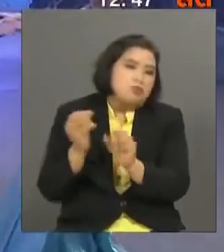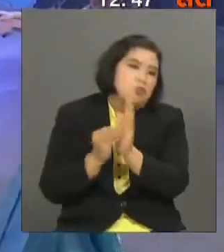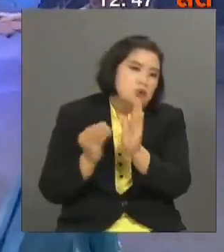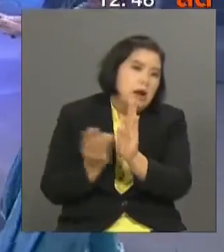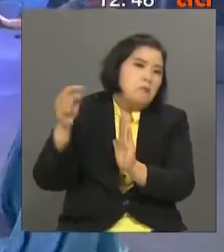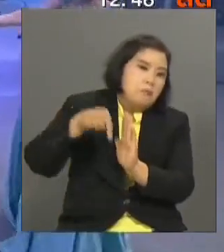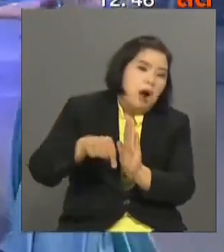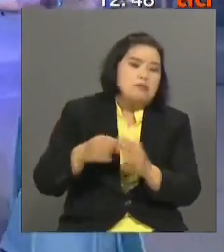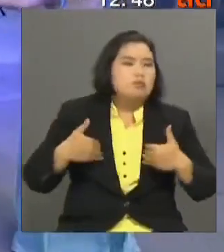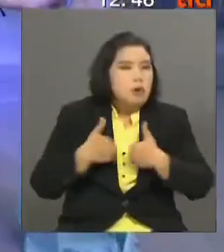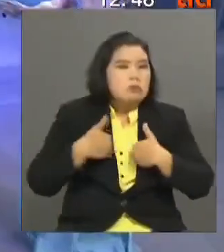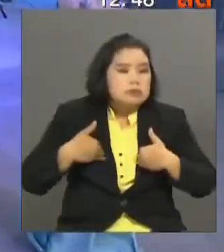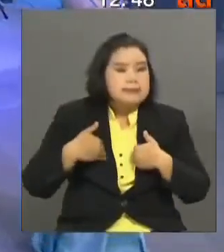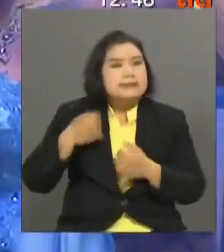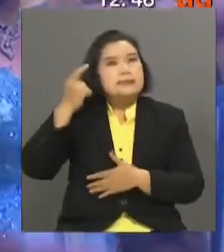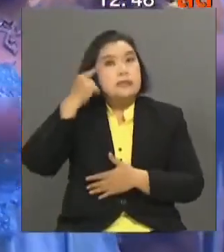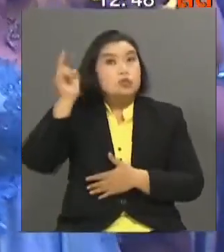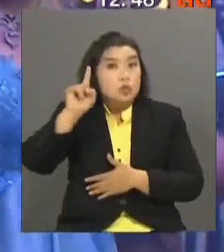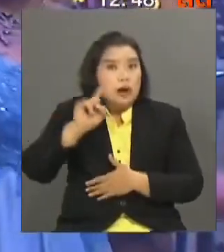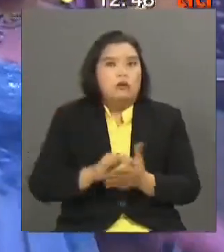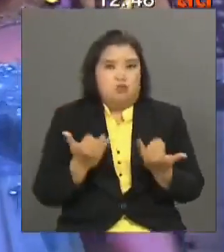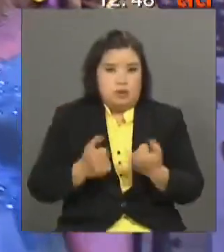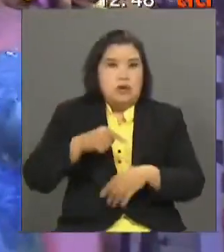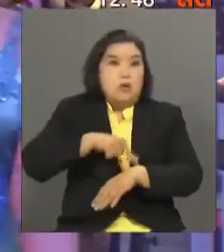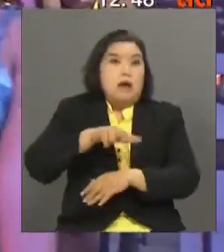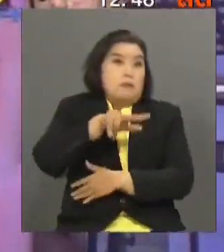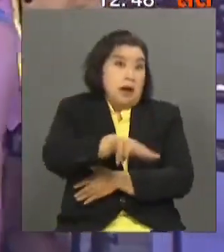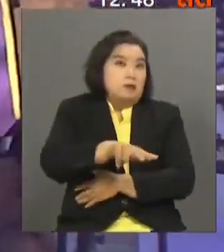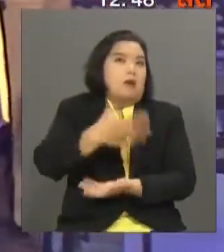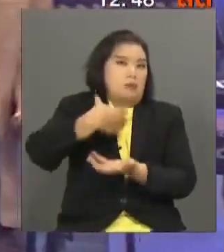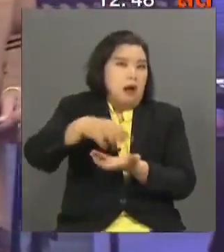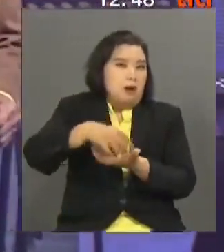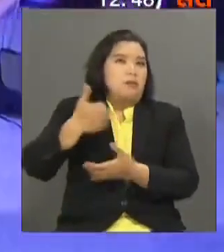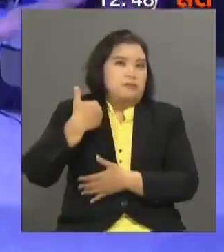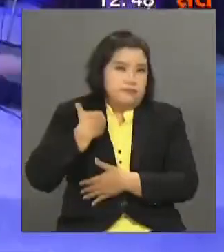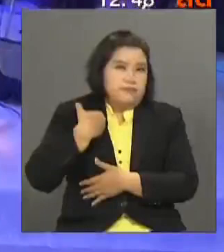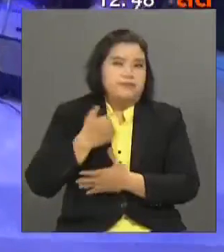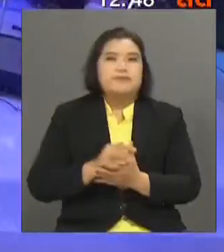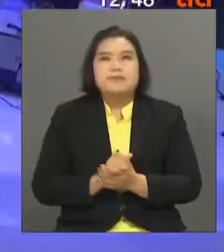รายการสารพันลั่นทุ่งบางเขน15 นาฬิกาวันนี้